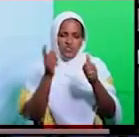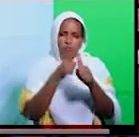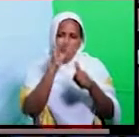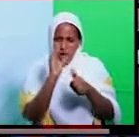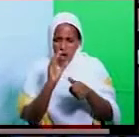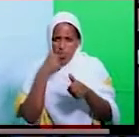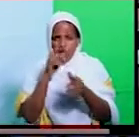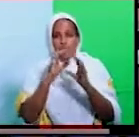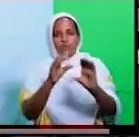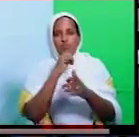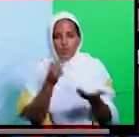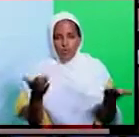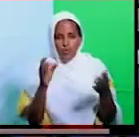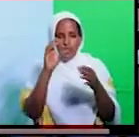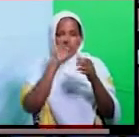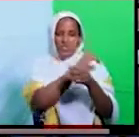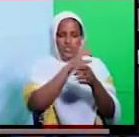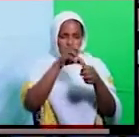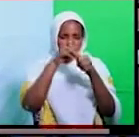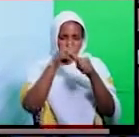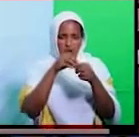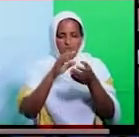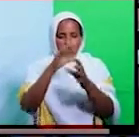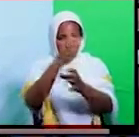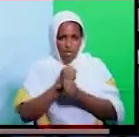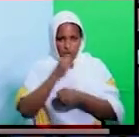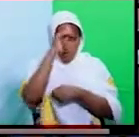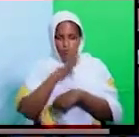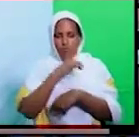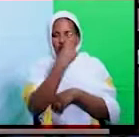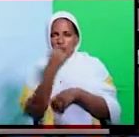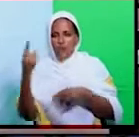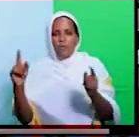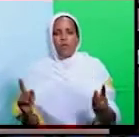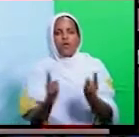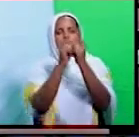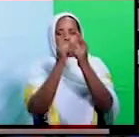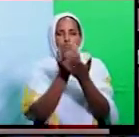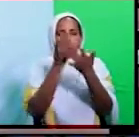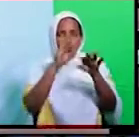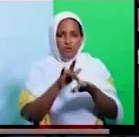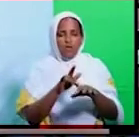ትዕቢተኞችን ይቃወማል ይላል። ለትሁታን ግን ጸጋን ይሰጣል። ጸጋውን የሚሰጠን ትሁታን ስንሆን።